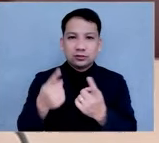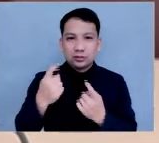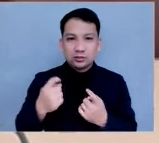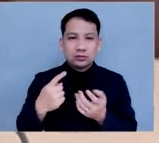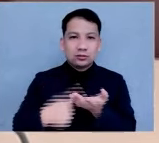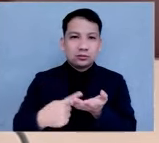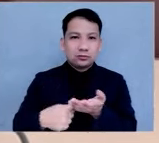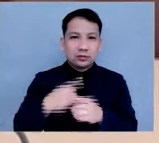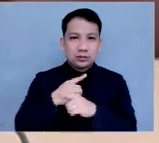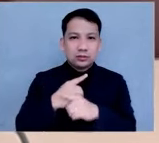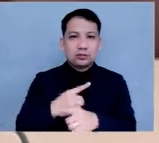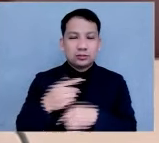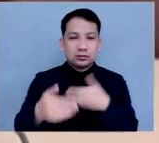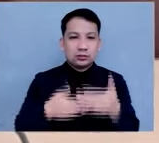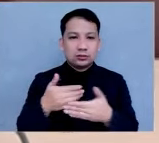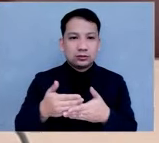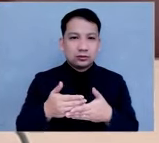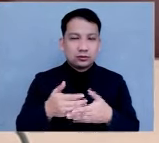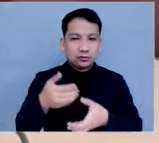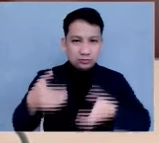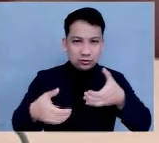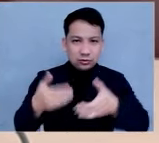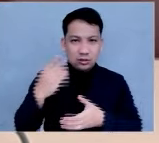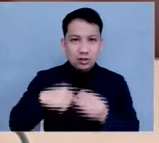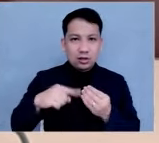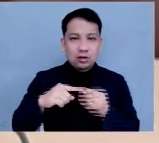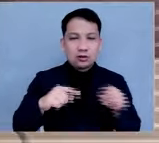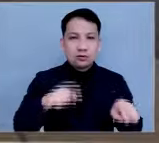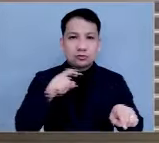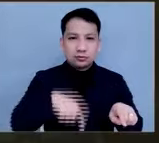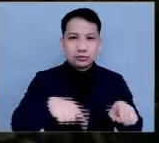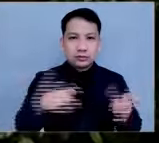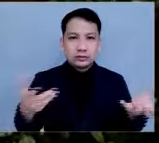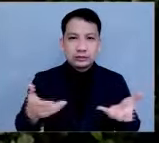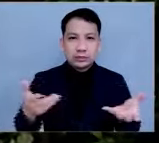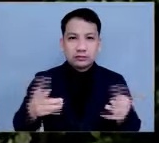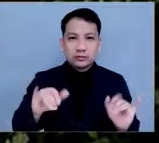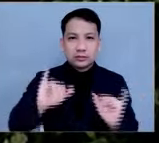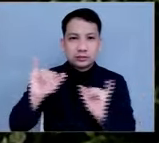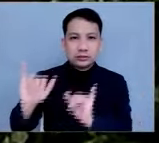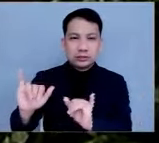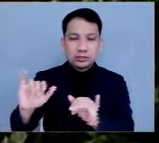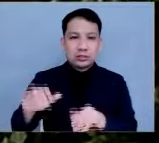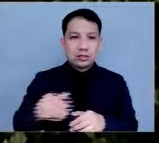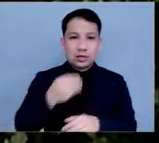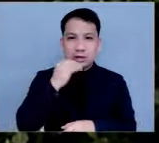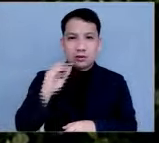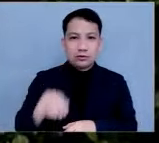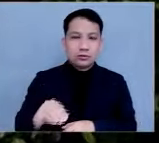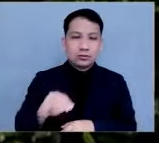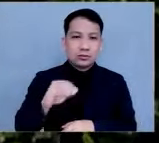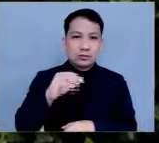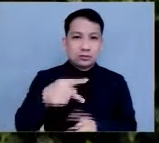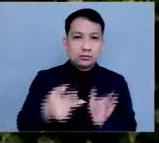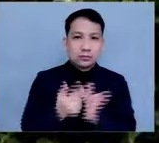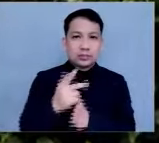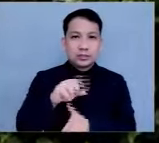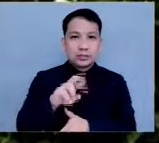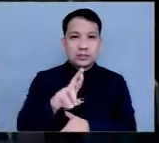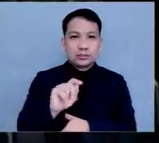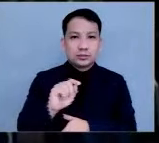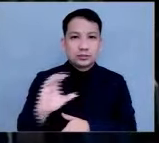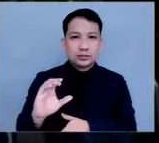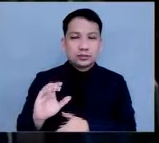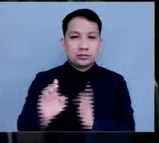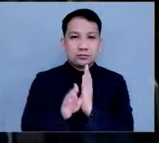ang depensa at prosekusyon sa korte kanina kung saan dapat i-detain si Guo. Naglabas kasi ng kautosan ang Pasig RTC Branch